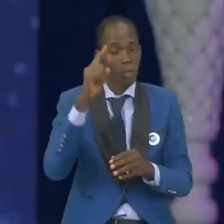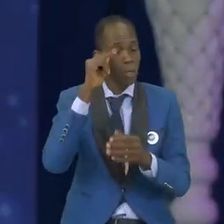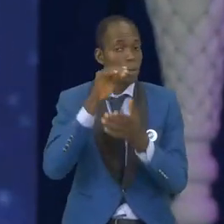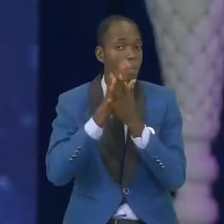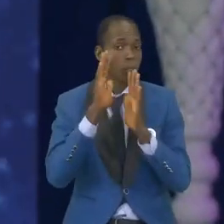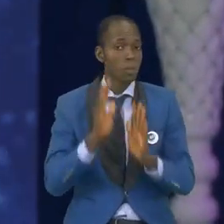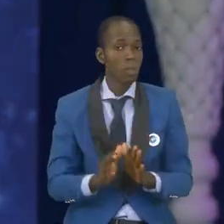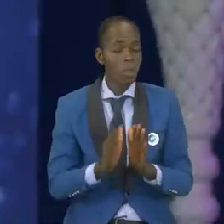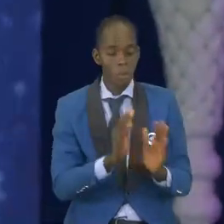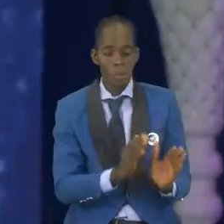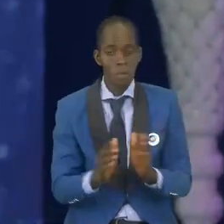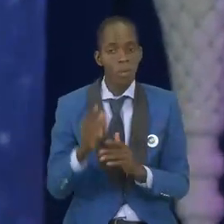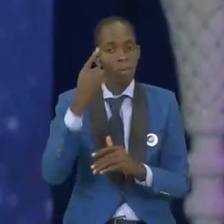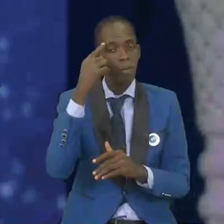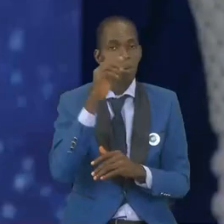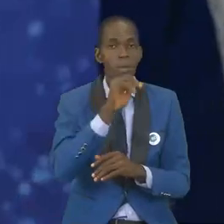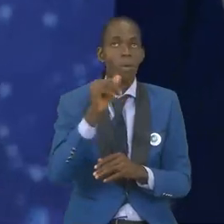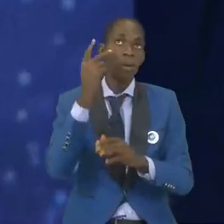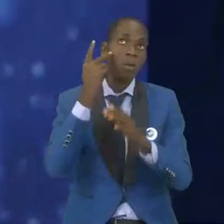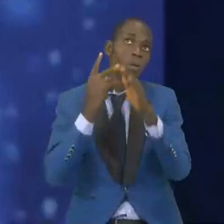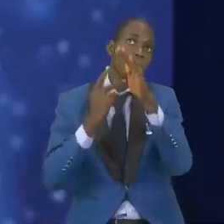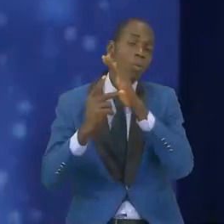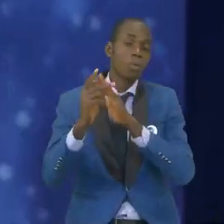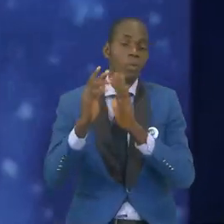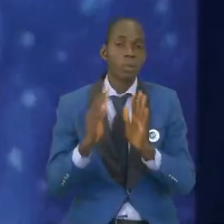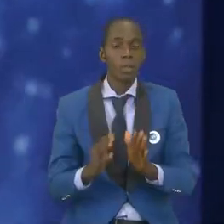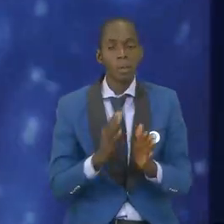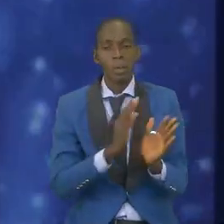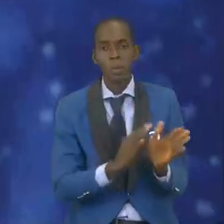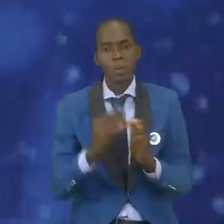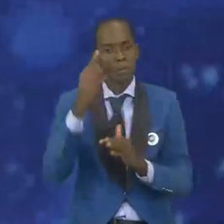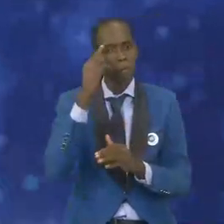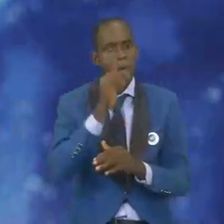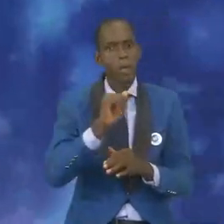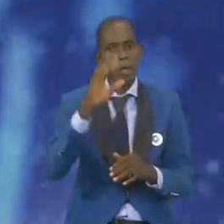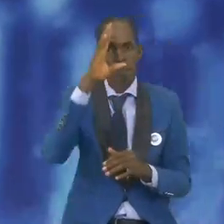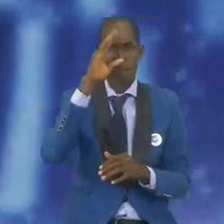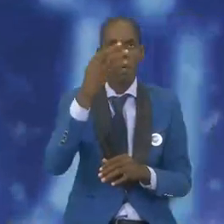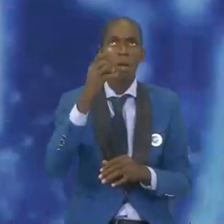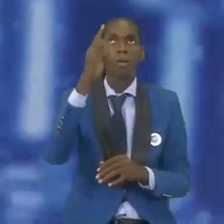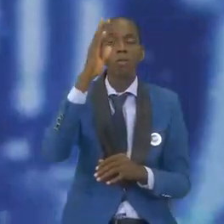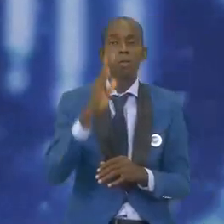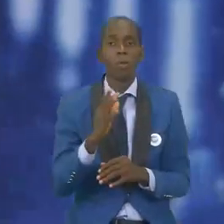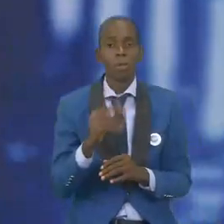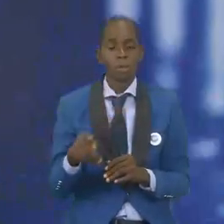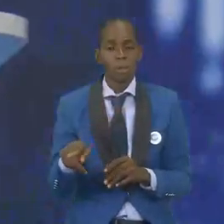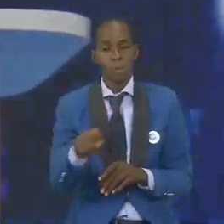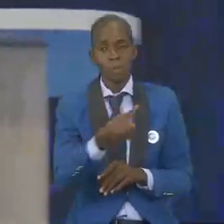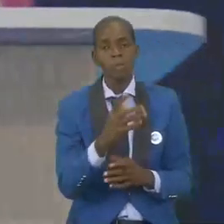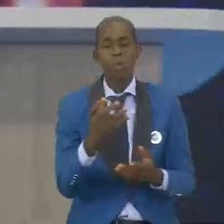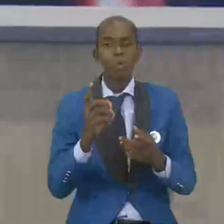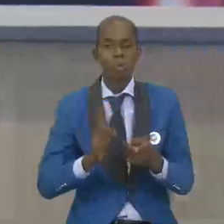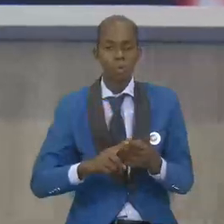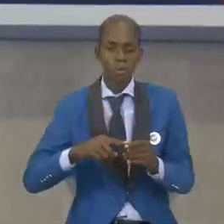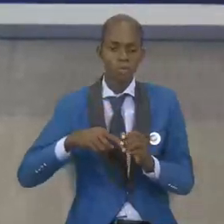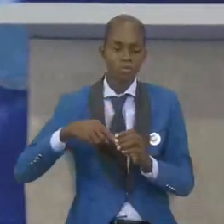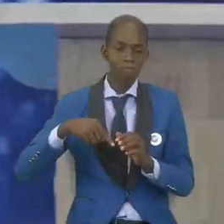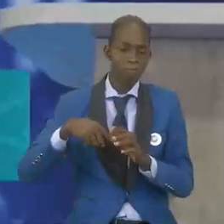préparée pour un croyant, préparée pour un prophète, préparée pour un homme de